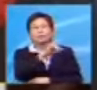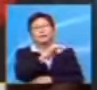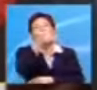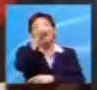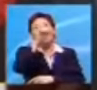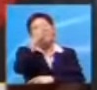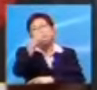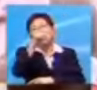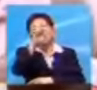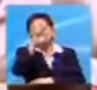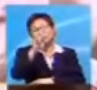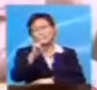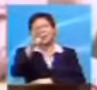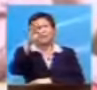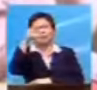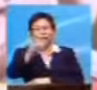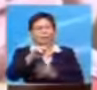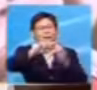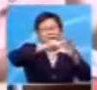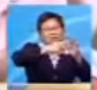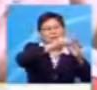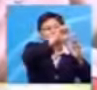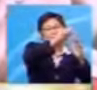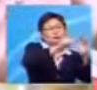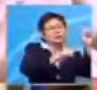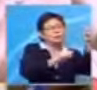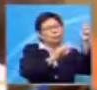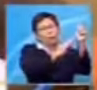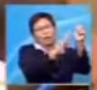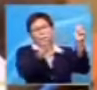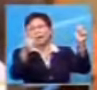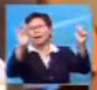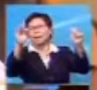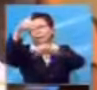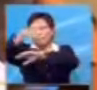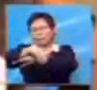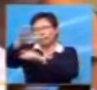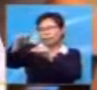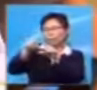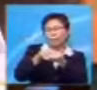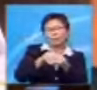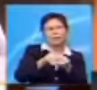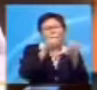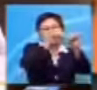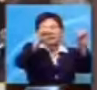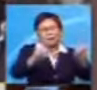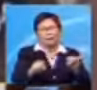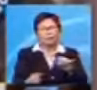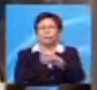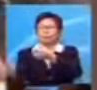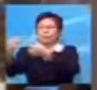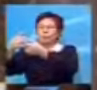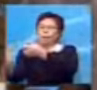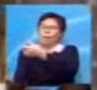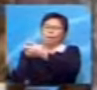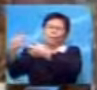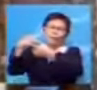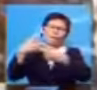FM program radio aktif bermula pukul 10 pagi sehingga 8 malam melibatkan setiap stesen yang mengambil